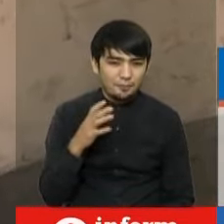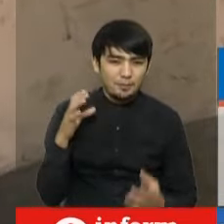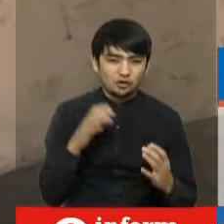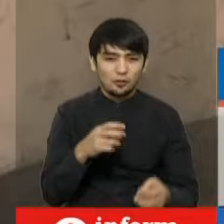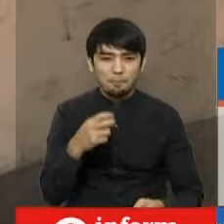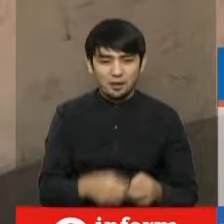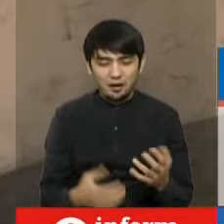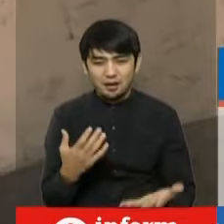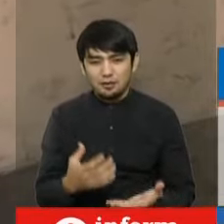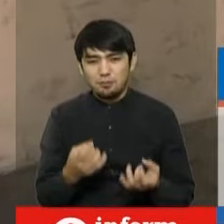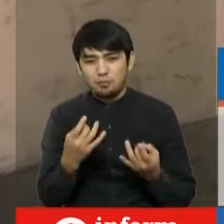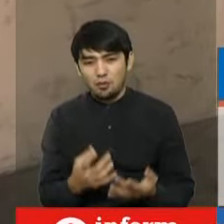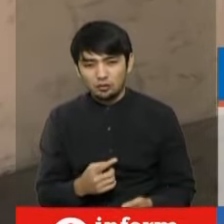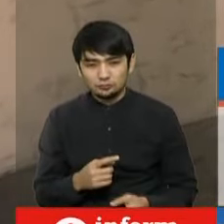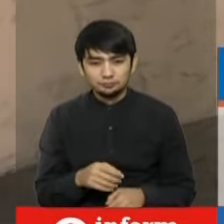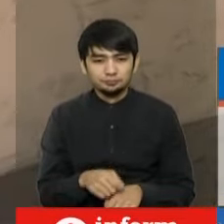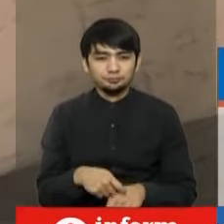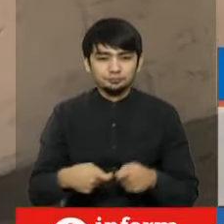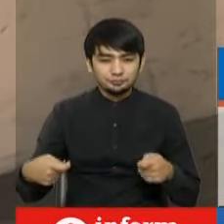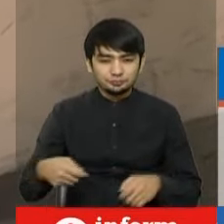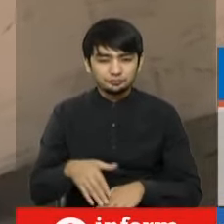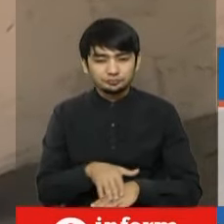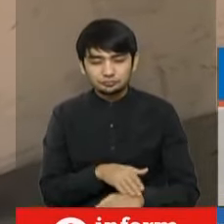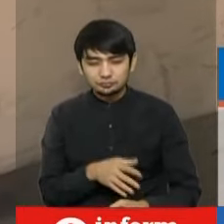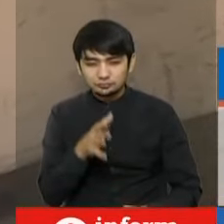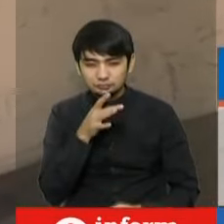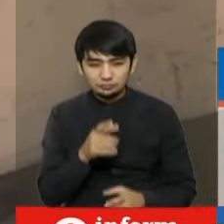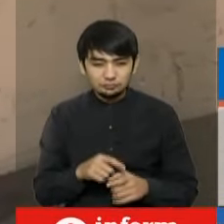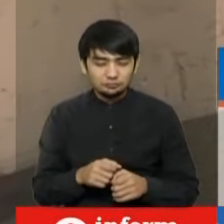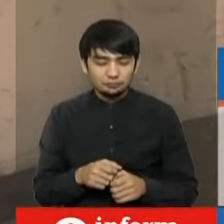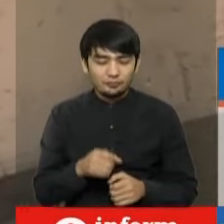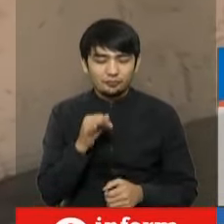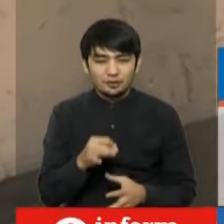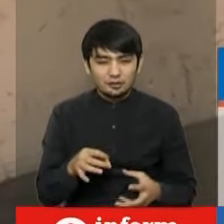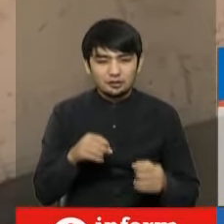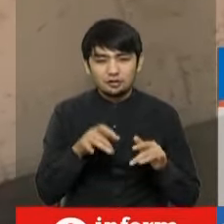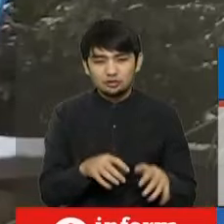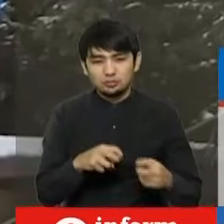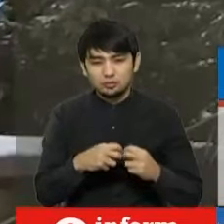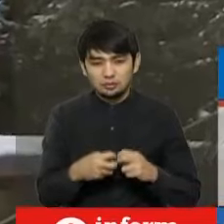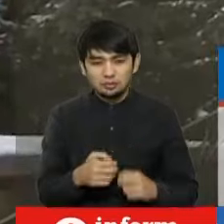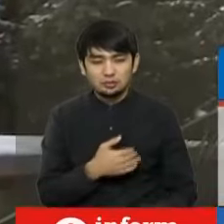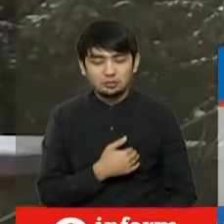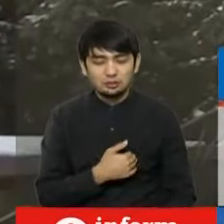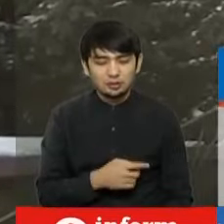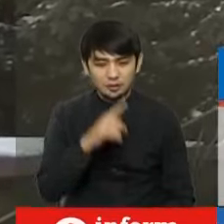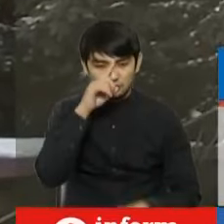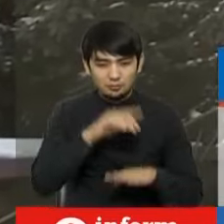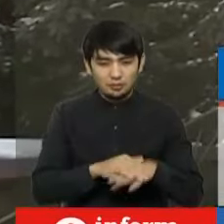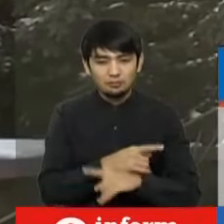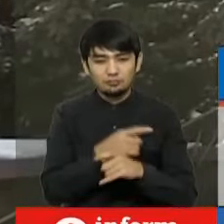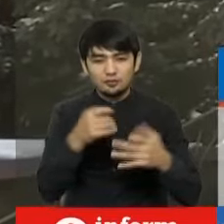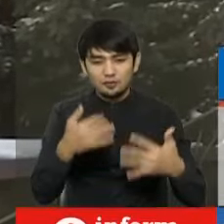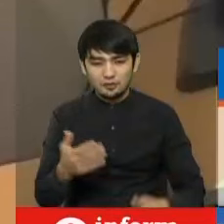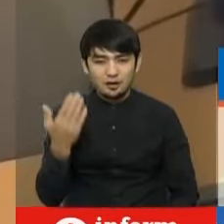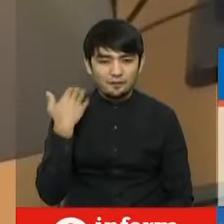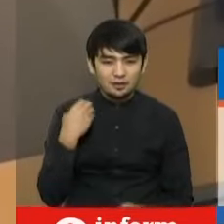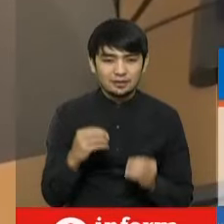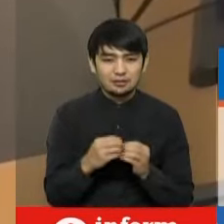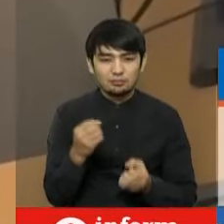сломается, то просто ездят с огромным интервалом во времени. Хотелось бы, чтобы решили данную проблему. В Акимате сообщили, что раньше было